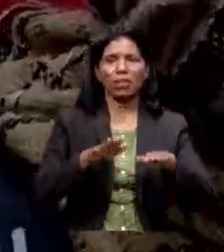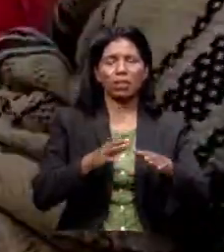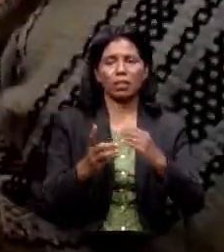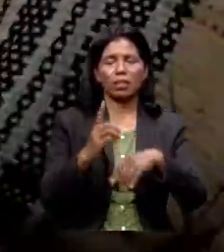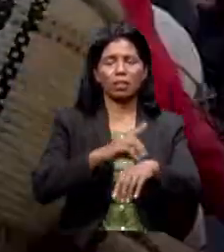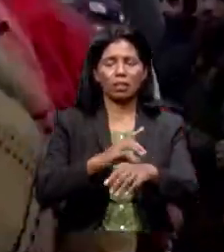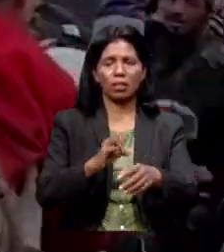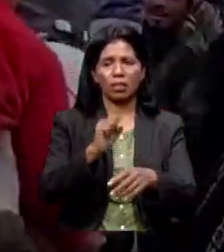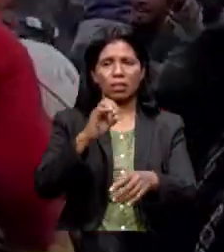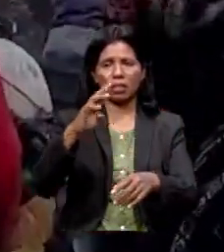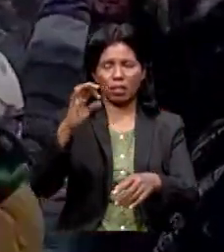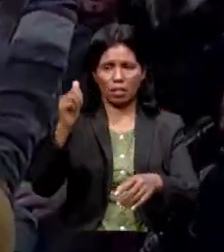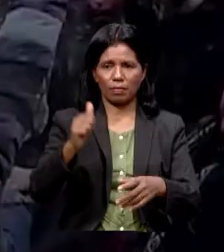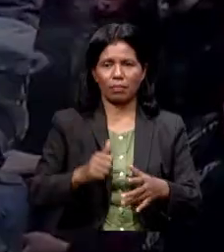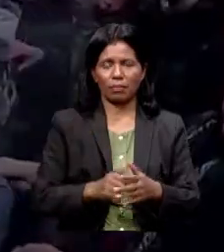Idlib, Syria.